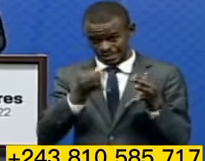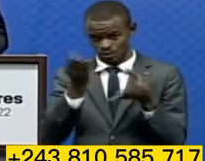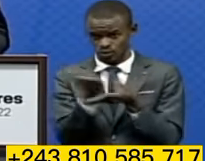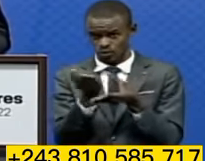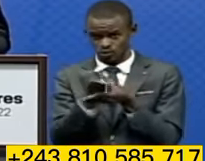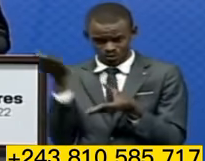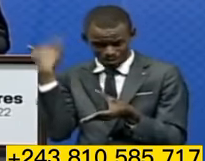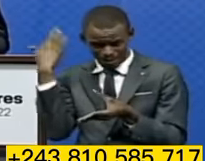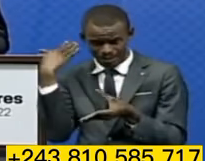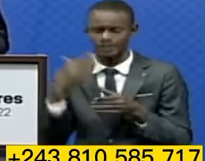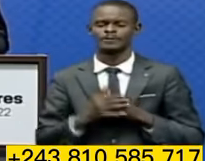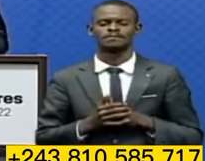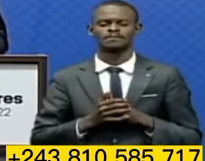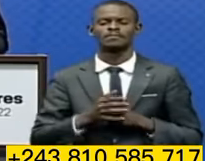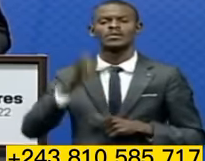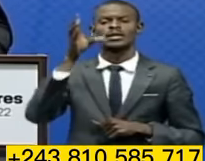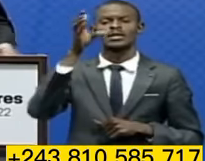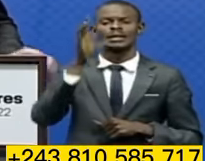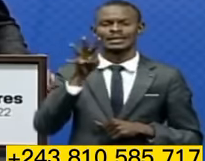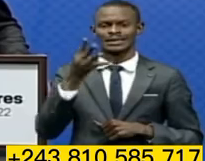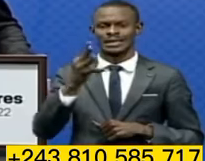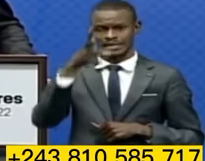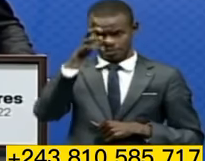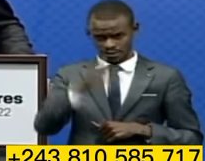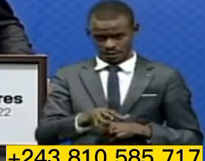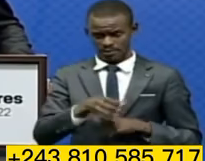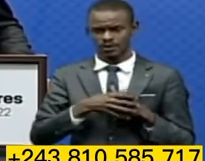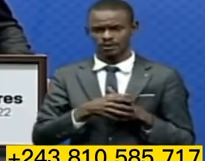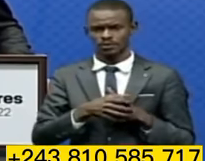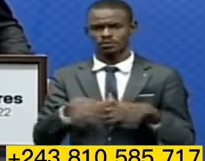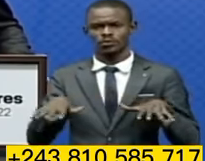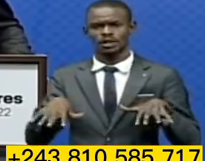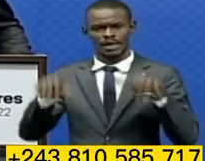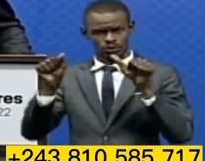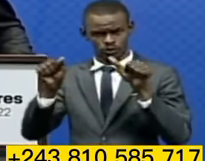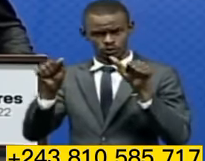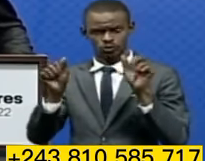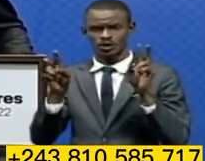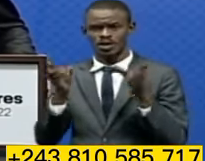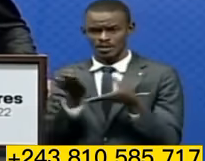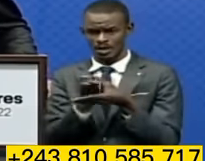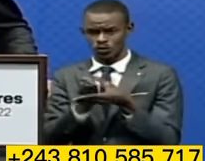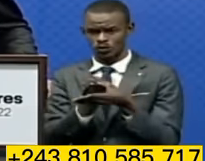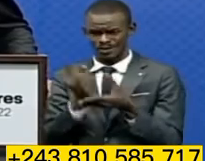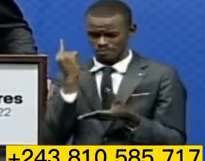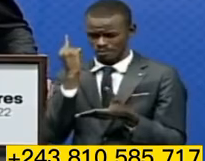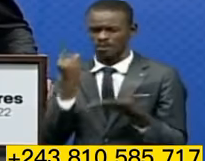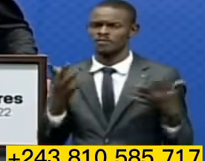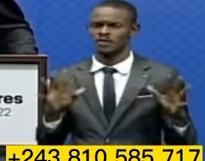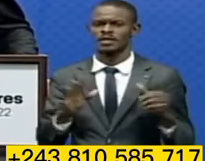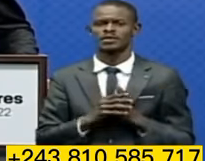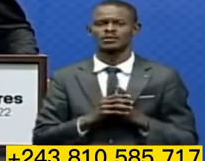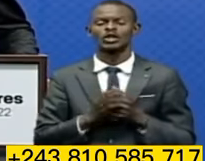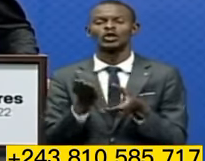2022. Au 4e chapitre relatif à l'examen et à l'adoption de dossiers. Un dossier. Il s'agit du